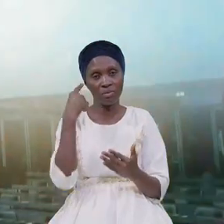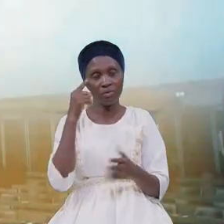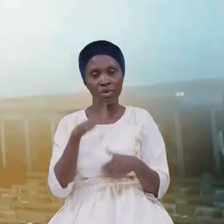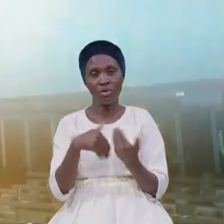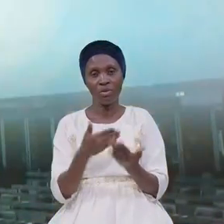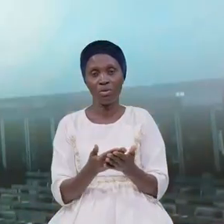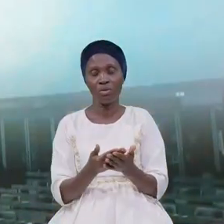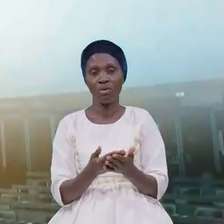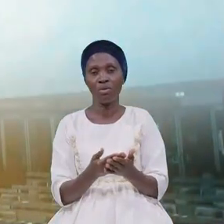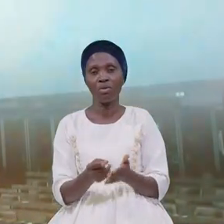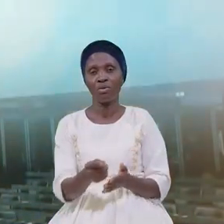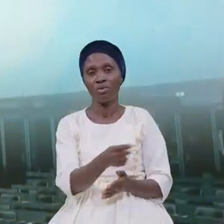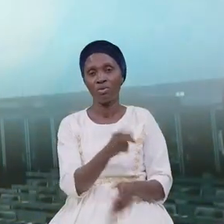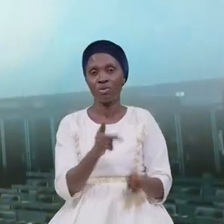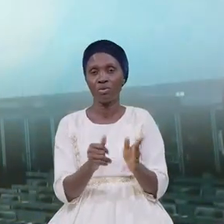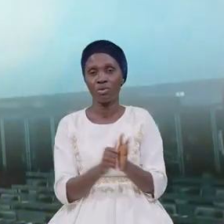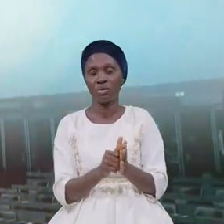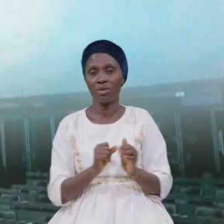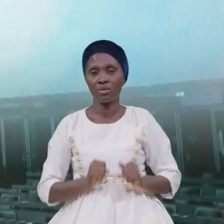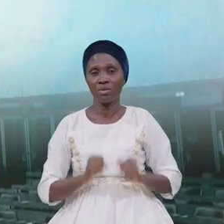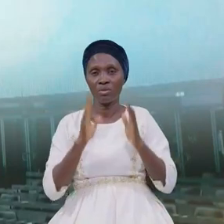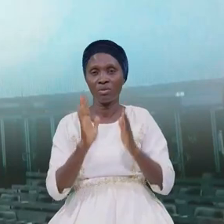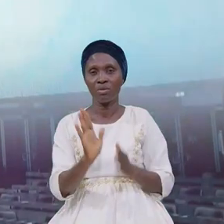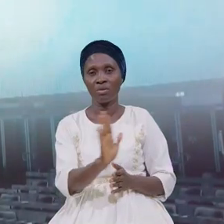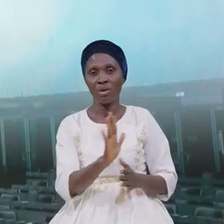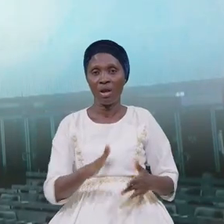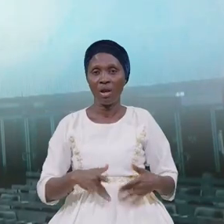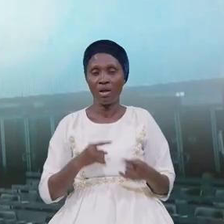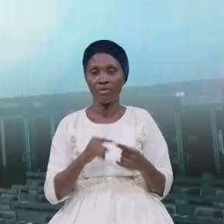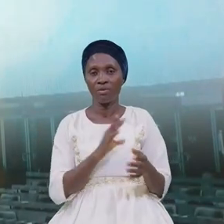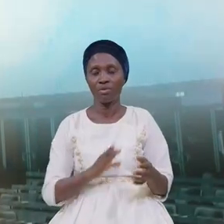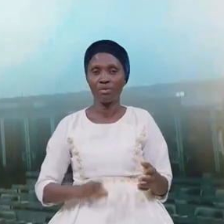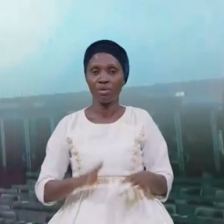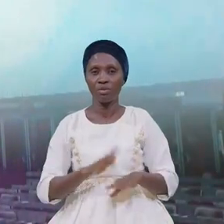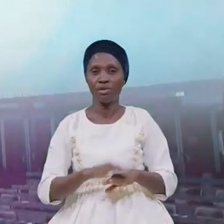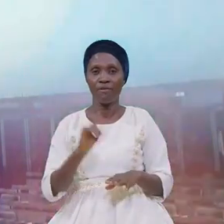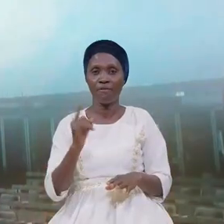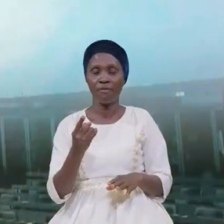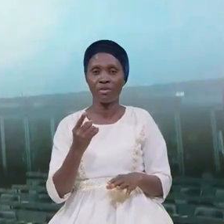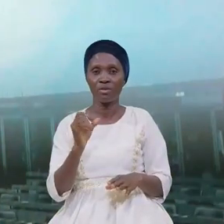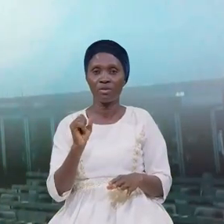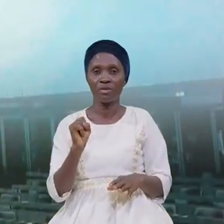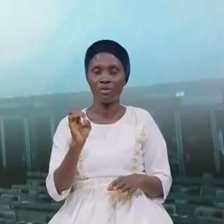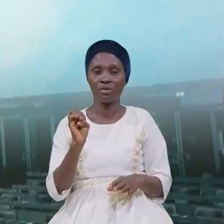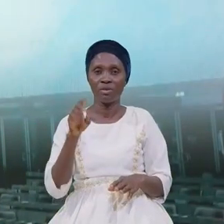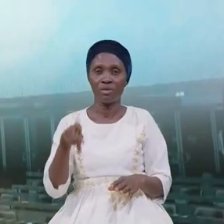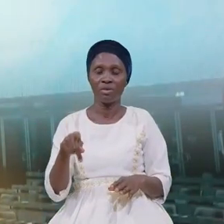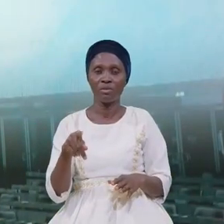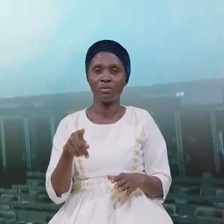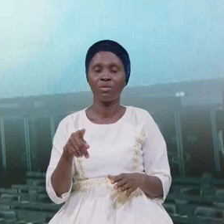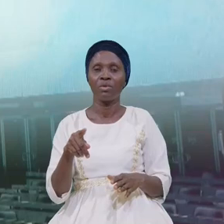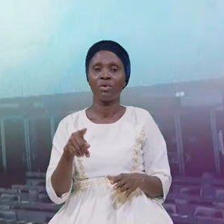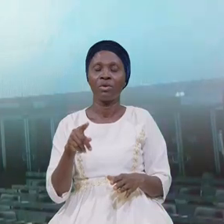des croyants, ça et tous ceux qui ont donné leur vie au Seigneur, le dimanche